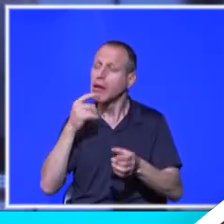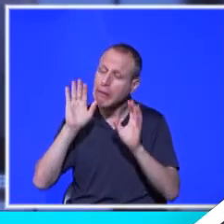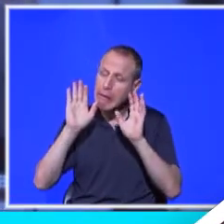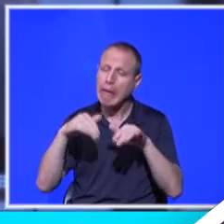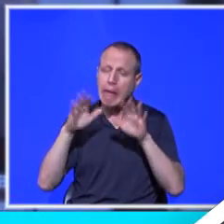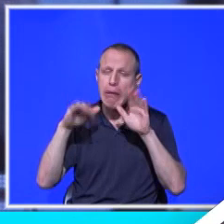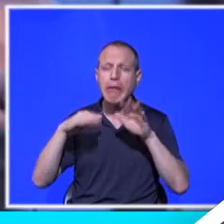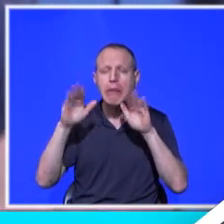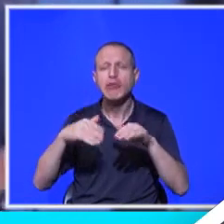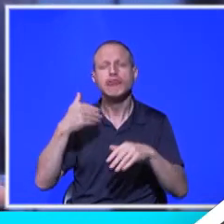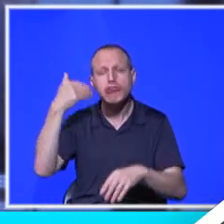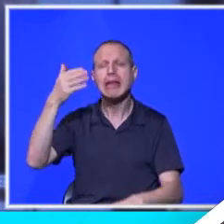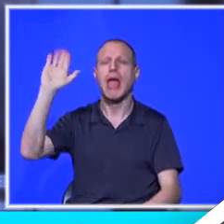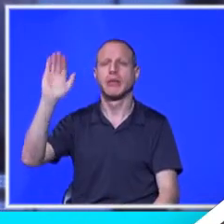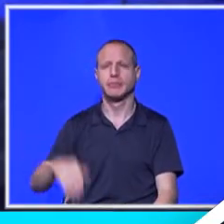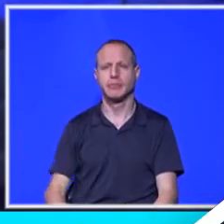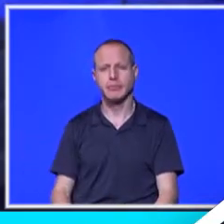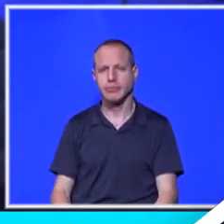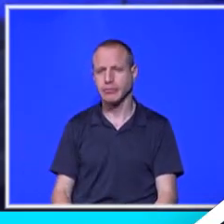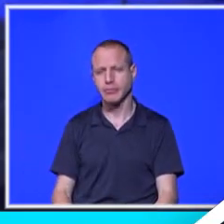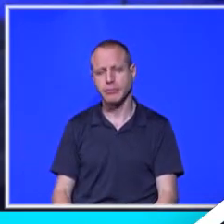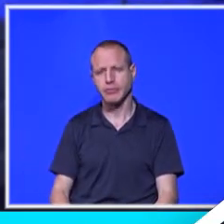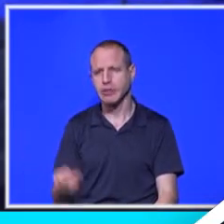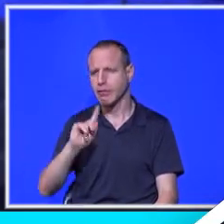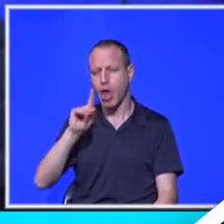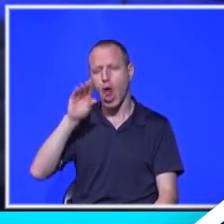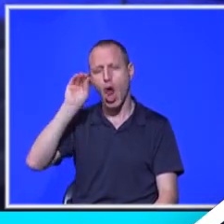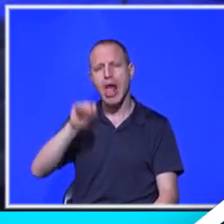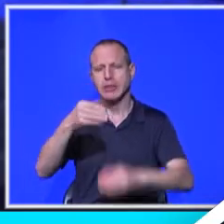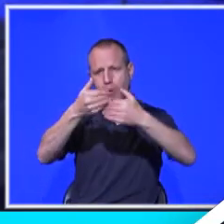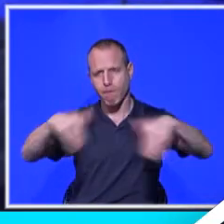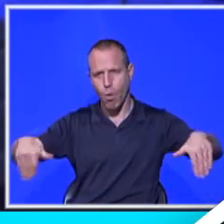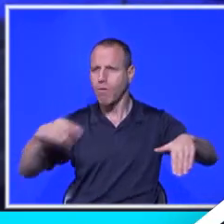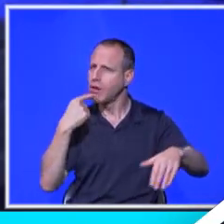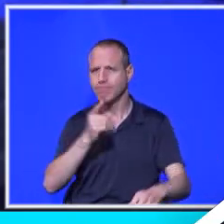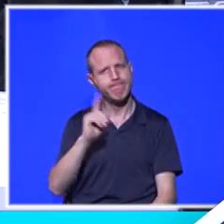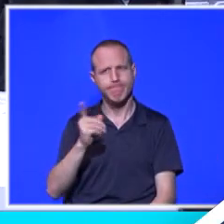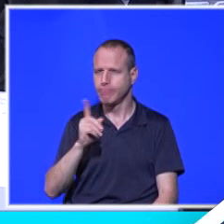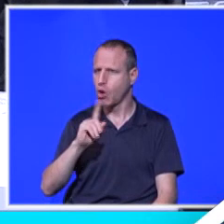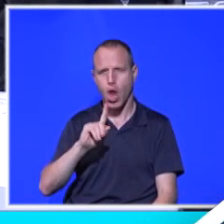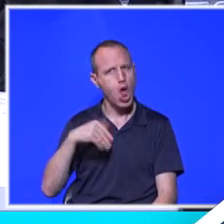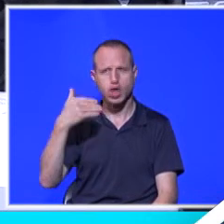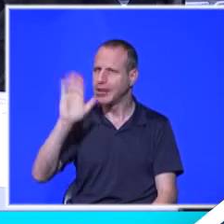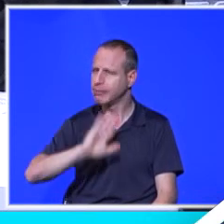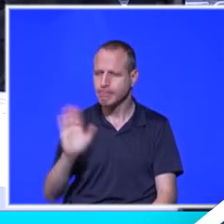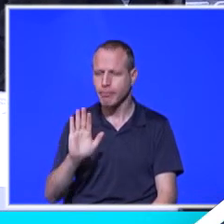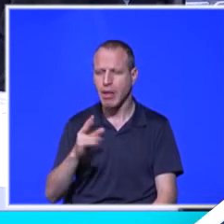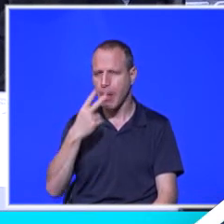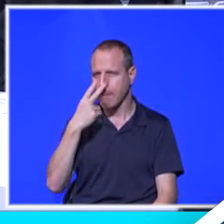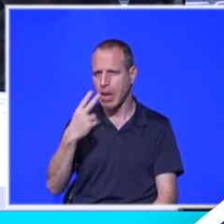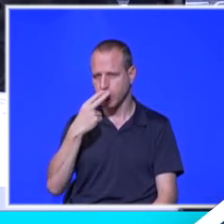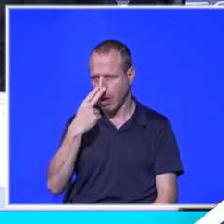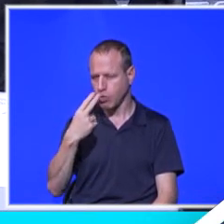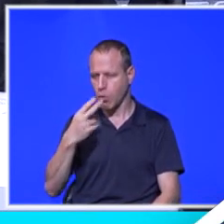נו, שיהיה. ולא לשים רגע את הגבול ולהגיד, לא, לא שיהיה. המראה שראינו